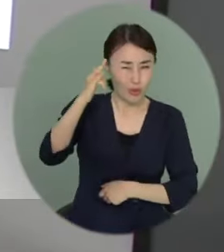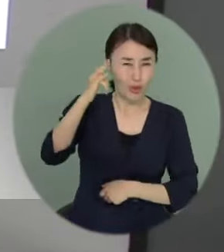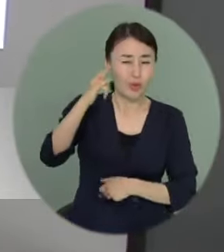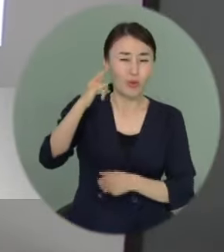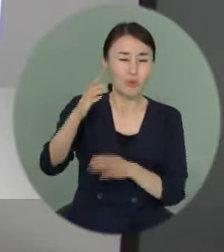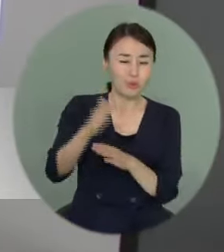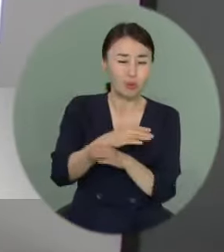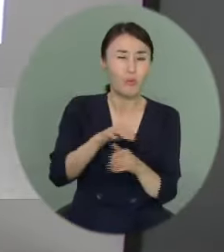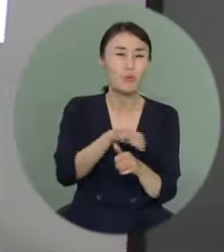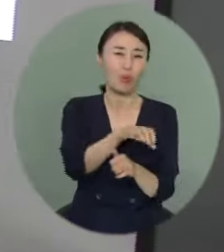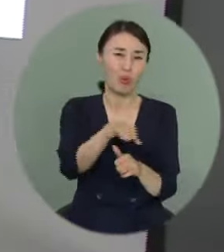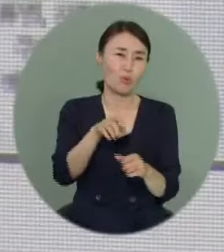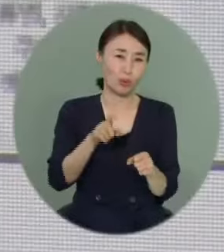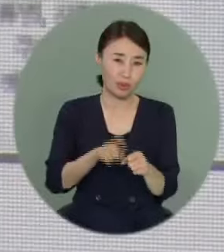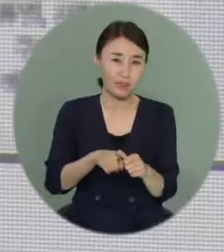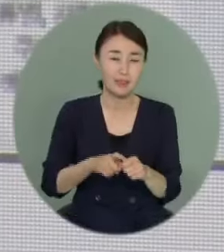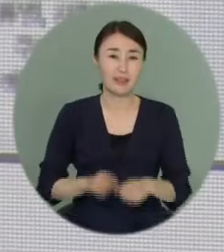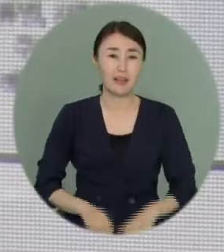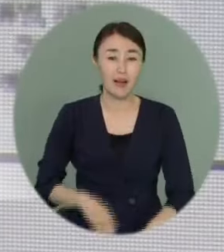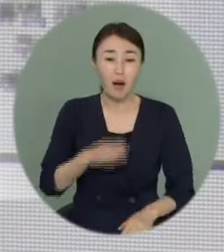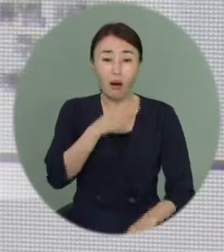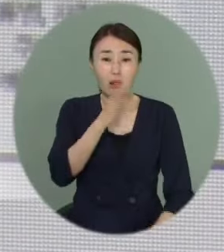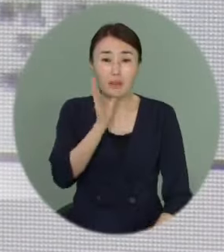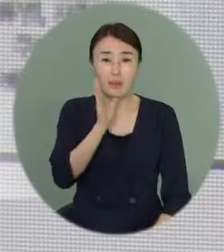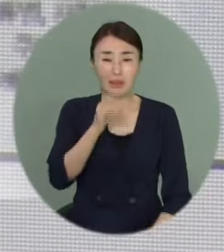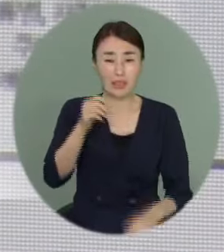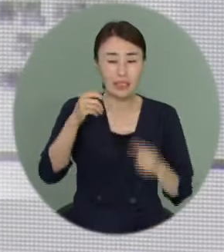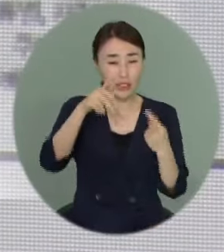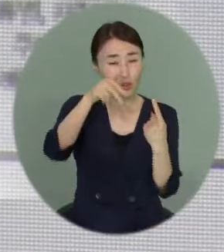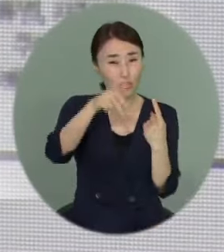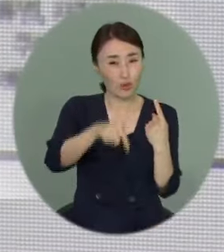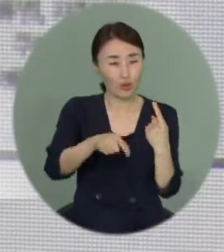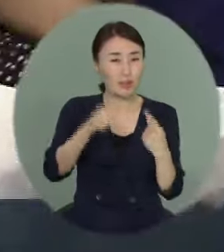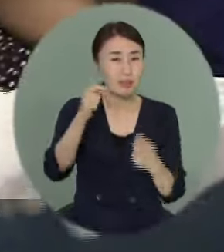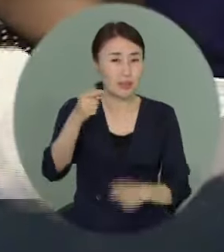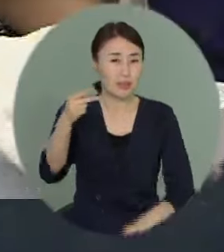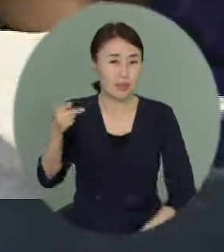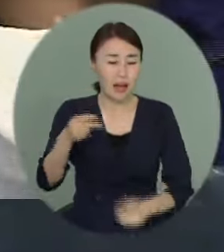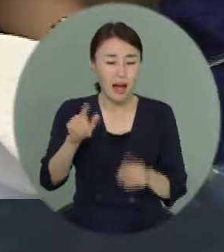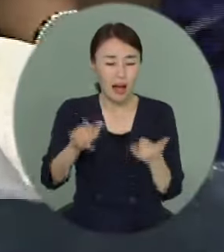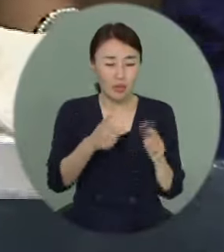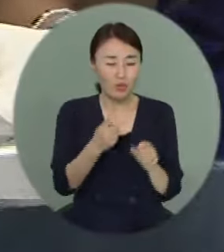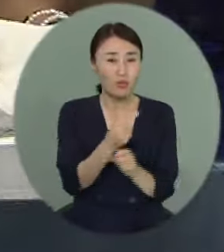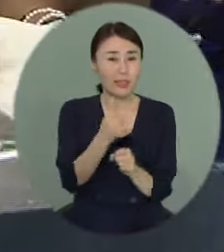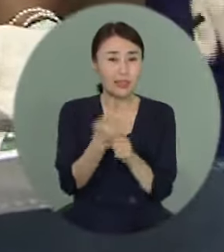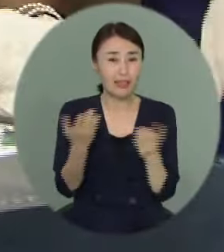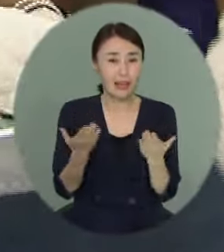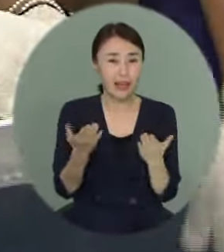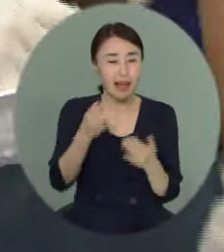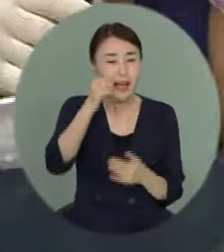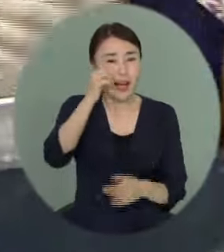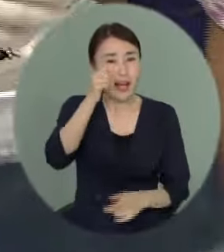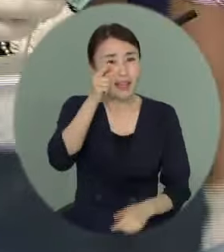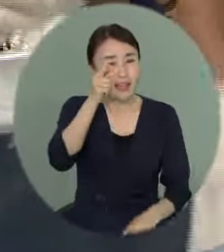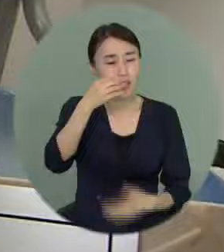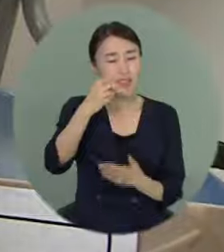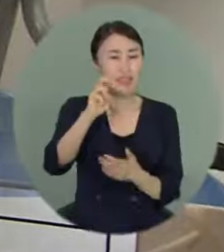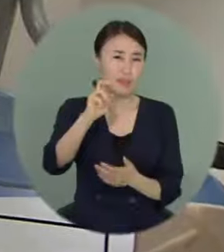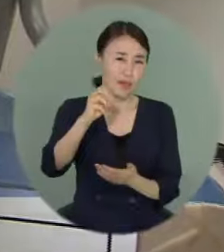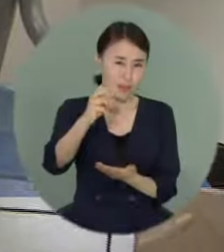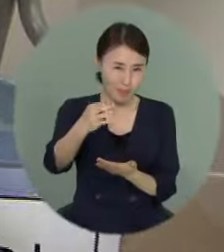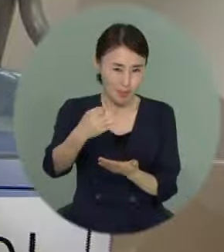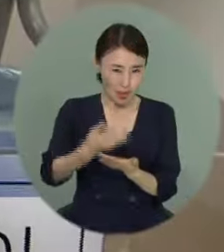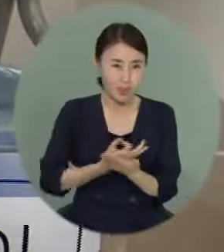취지로 진행되는 사업입니다 어르신들은 일주일에 두 번 하루 시간이라고 20만 원을 받습니다